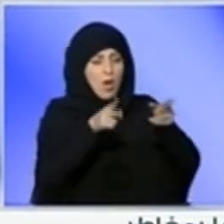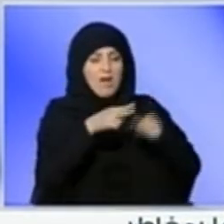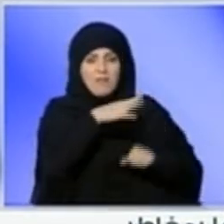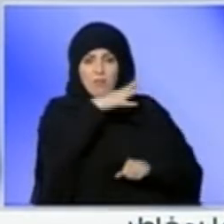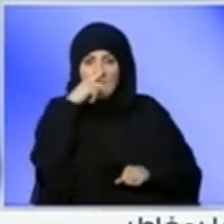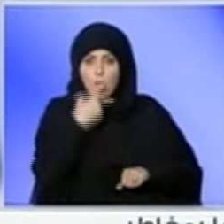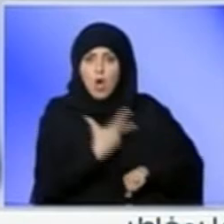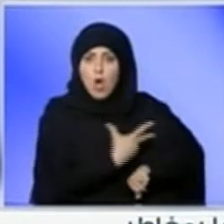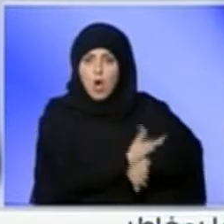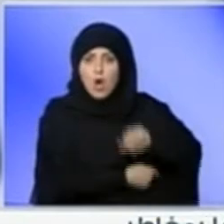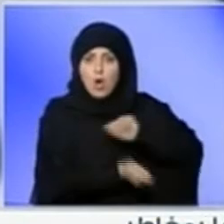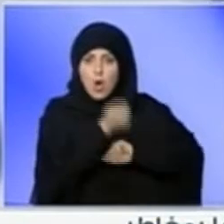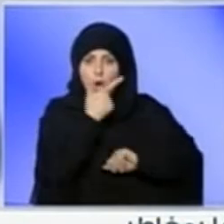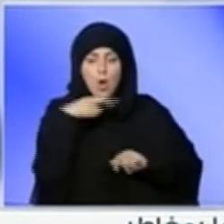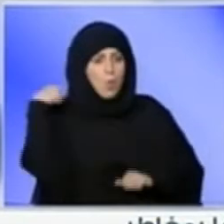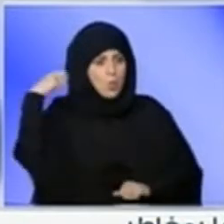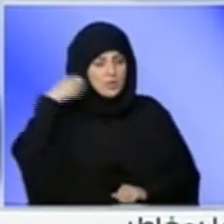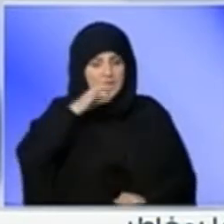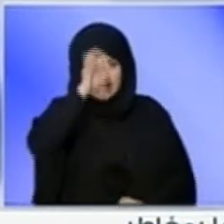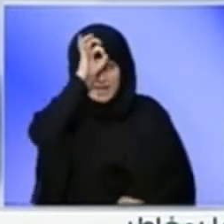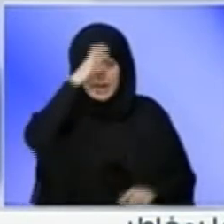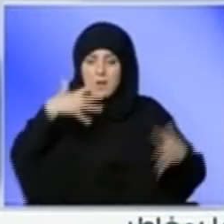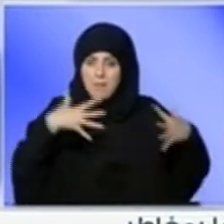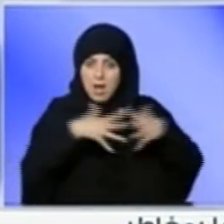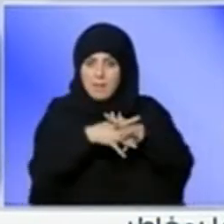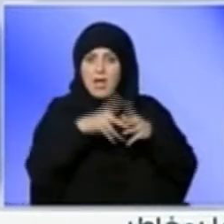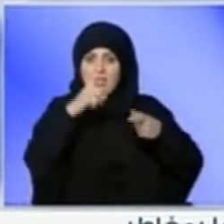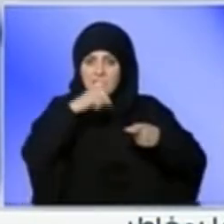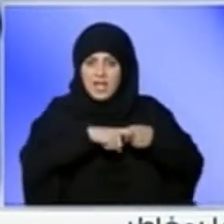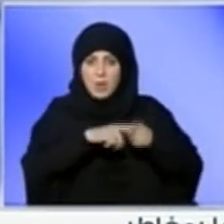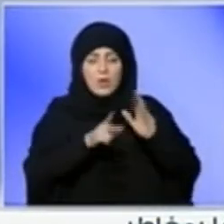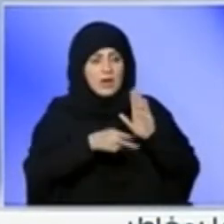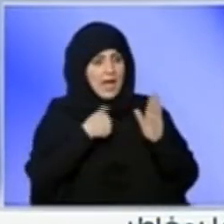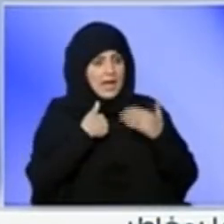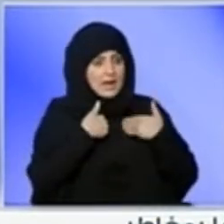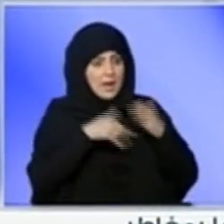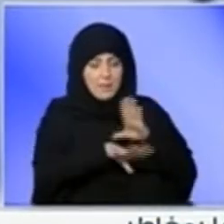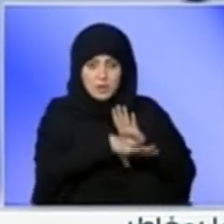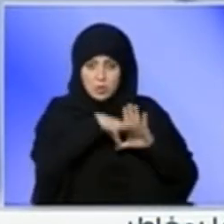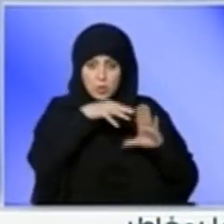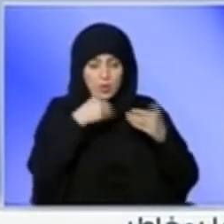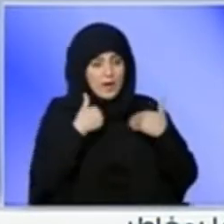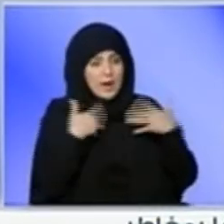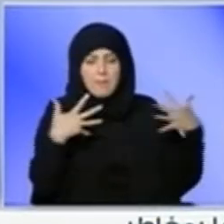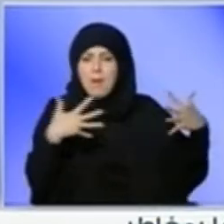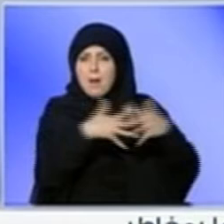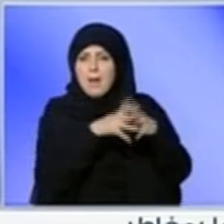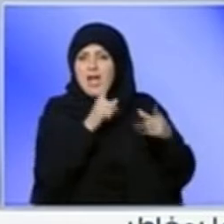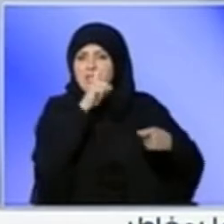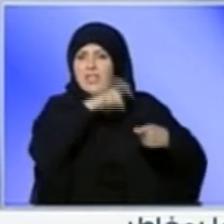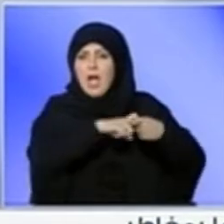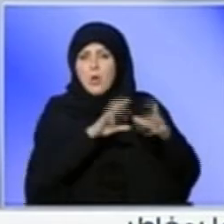المنشطات ووزارة الداخلية القطرية أيضا. مشروعنا طبعا ومشاركتنا حتكون عن طريق